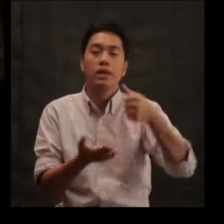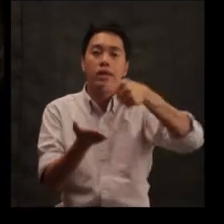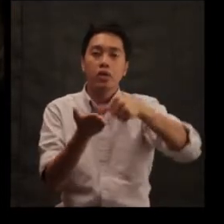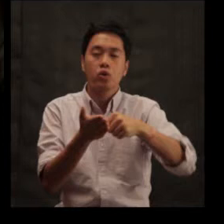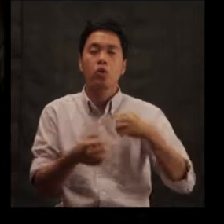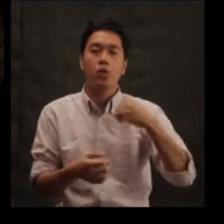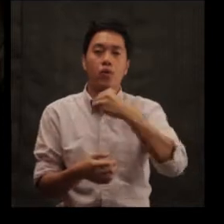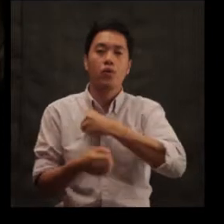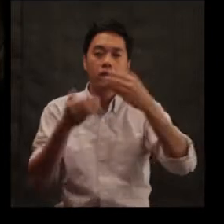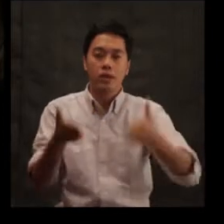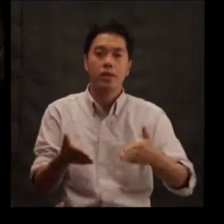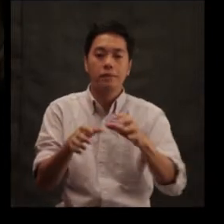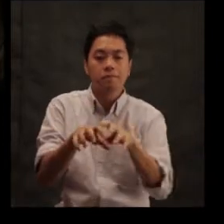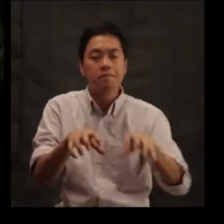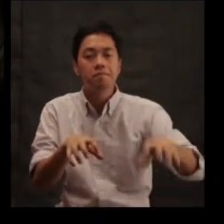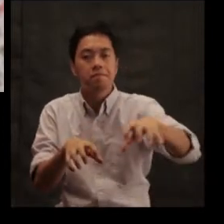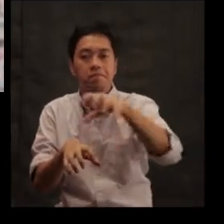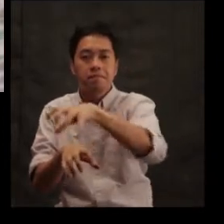kaya sa mga satellite sites.